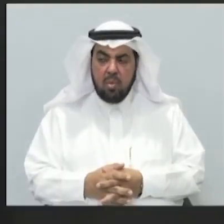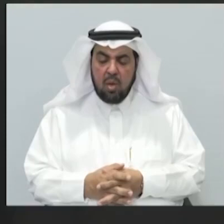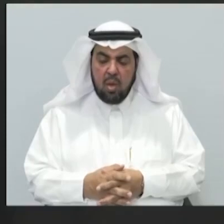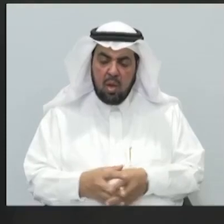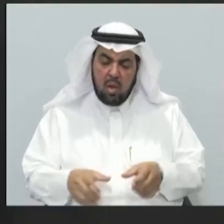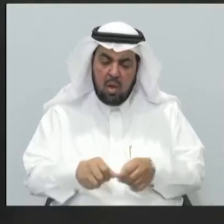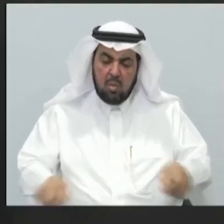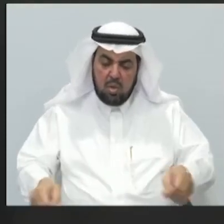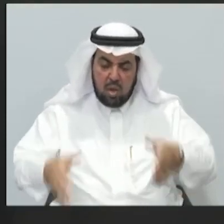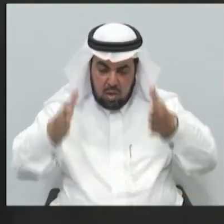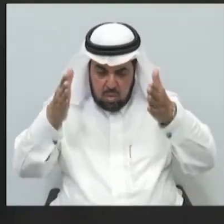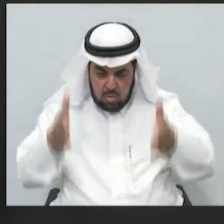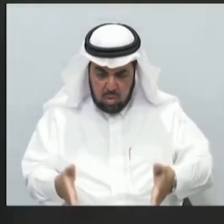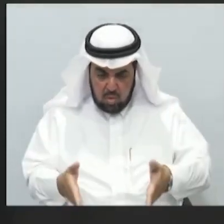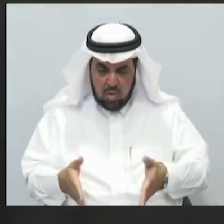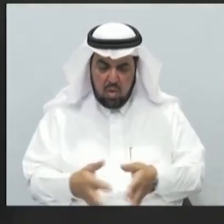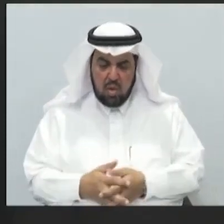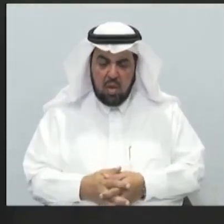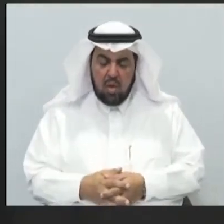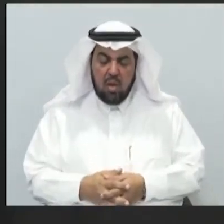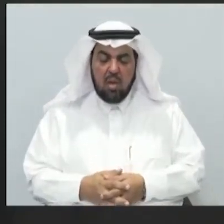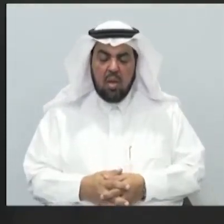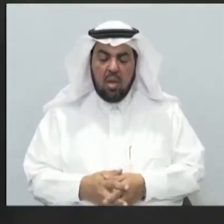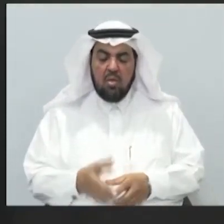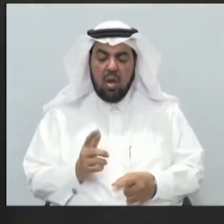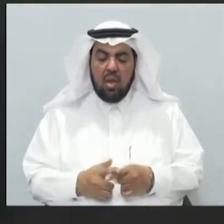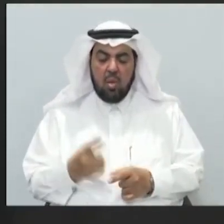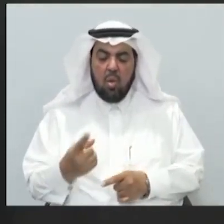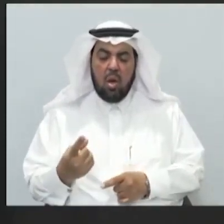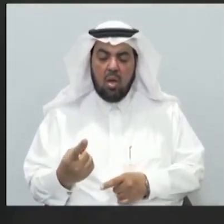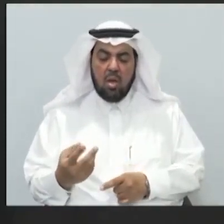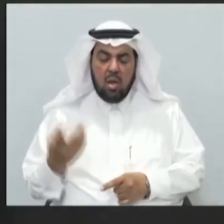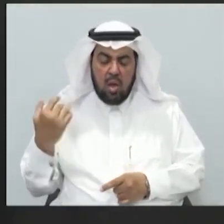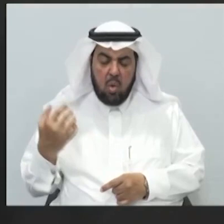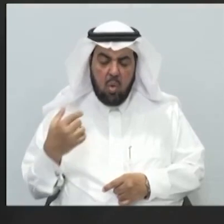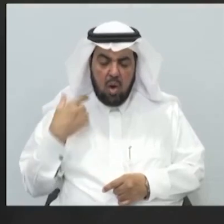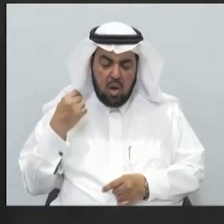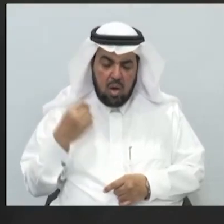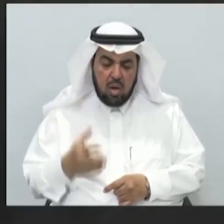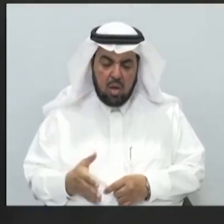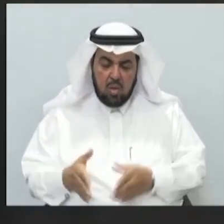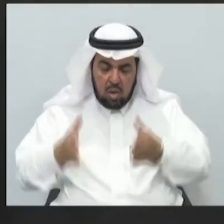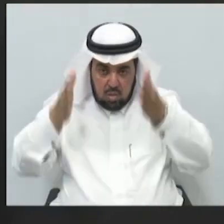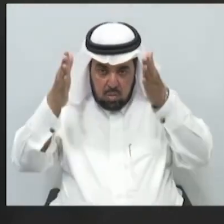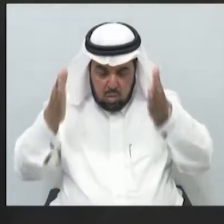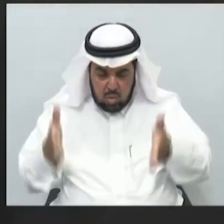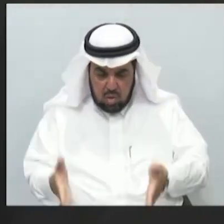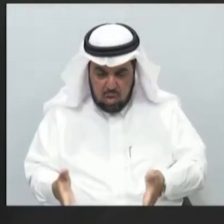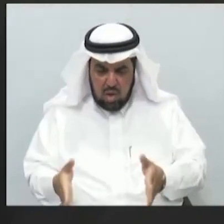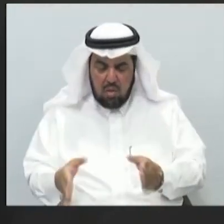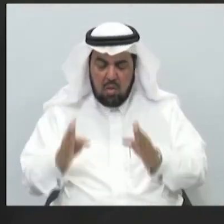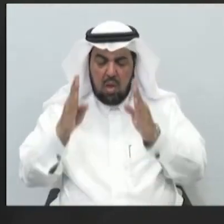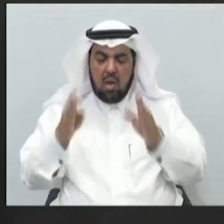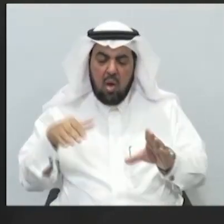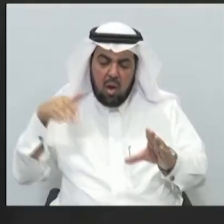مستقيمين متوازيين صح ولا لا في رياضيات واحد واحد تذكرون قلنا احنا اذا كان في عندي مستقيمين متوازيين